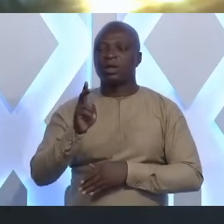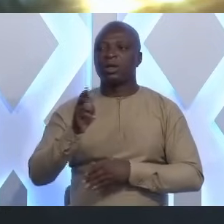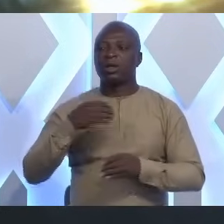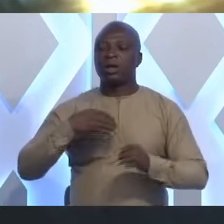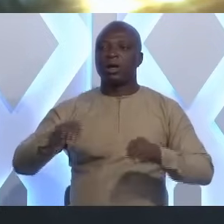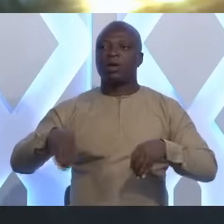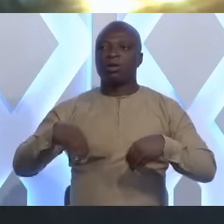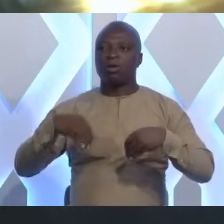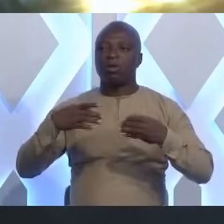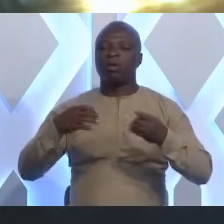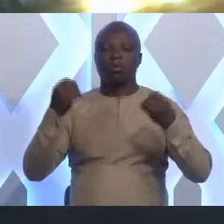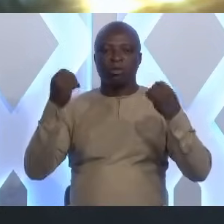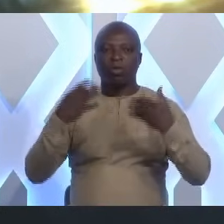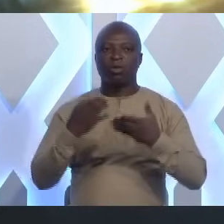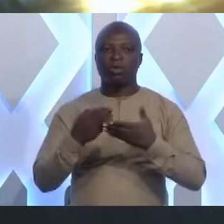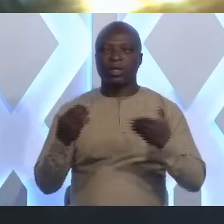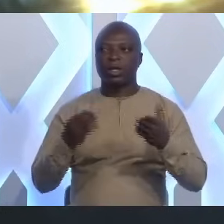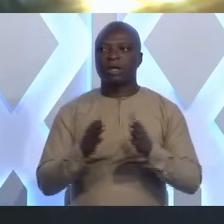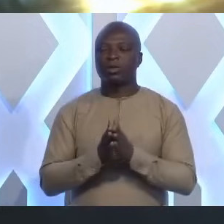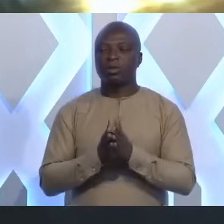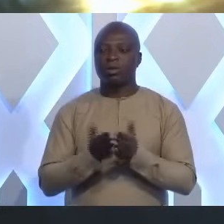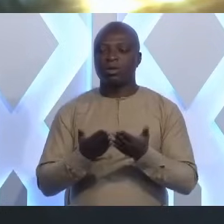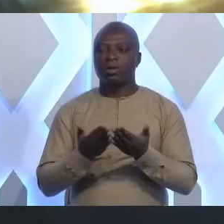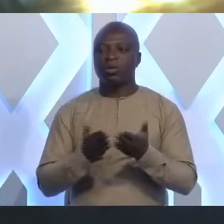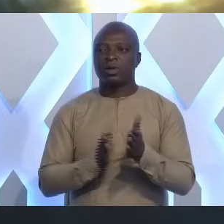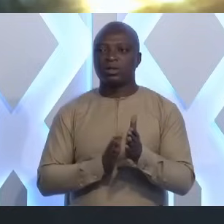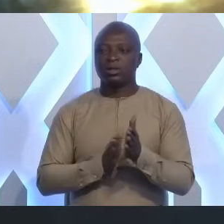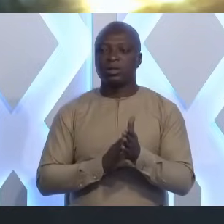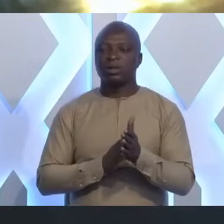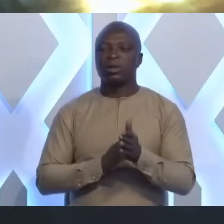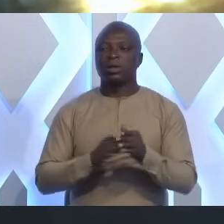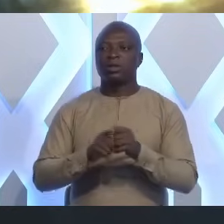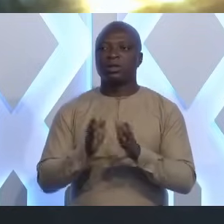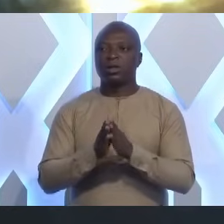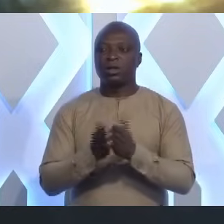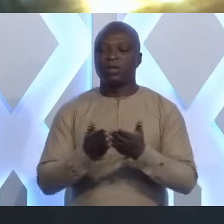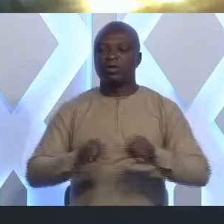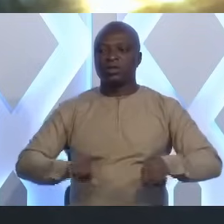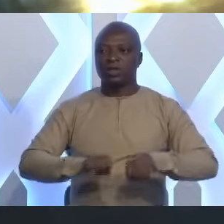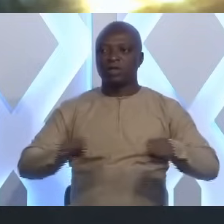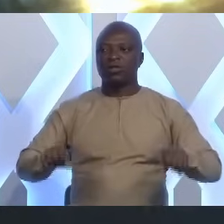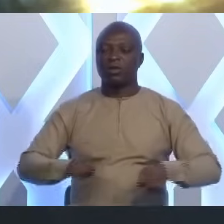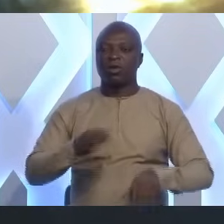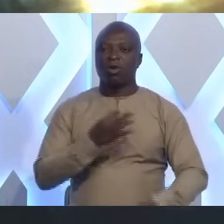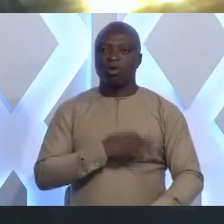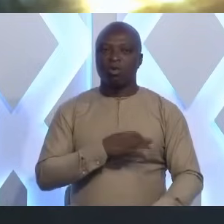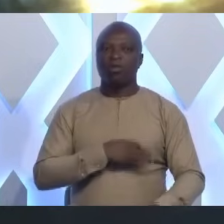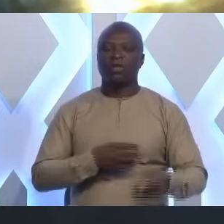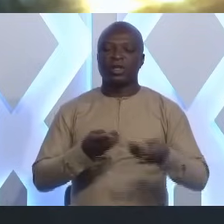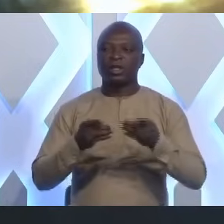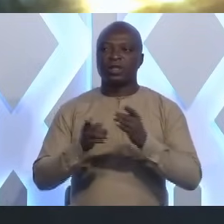remis un important lot de documents didactiques, essentiellement des livres scientifiques au profit des